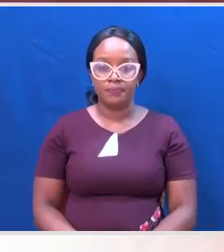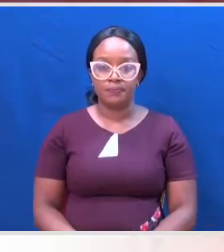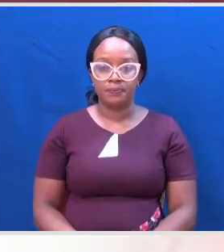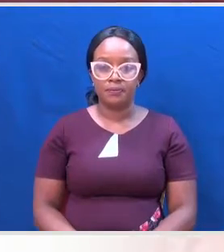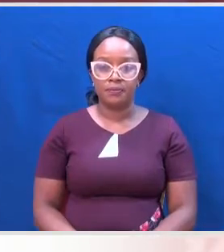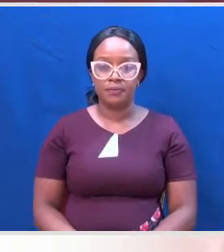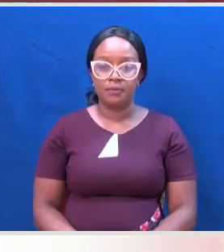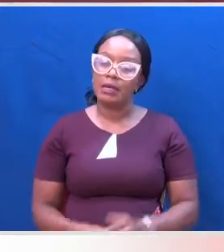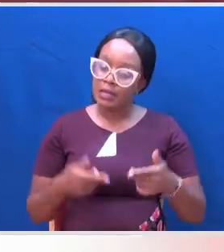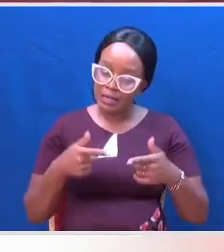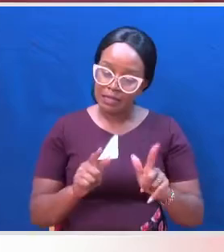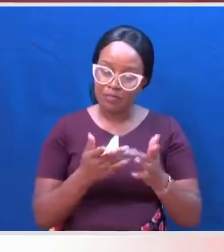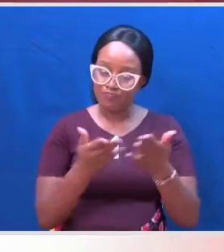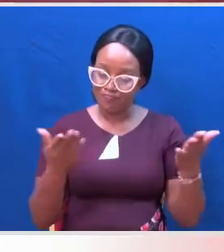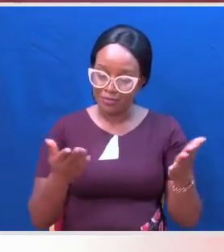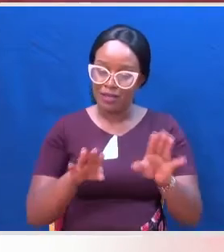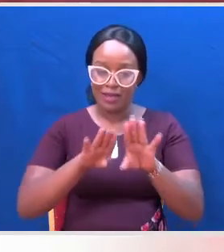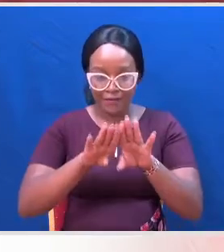Wacha tuende kwa uwanja.